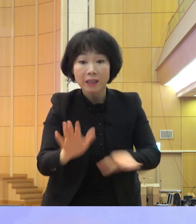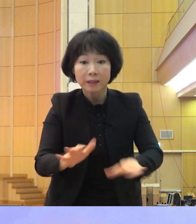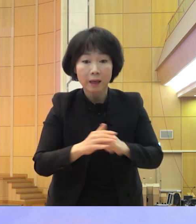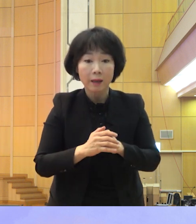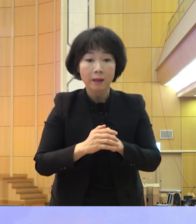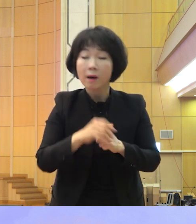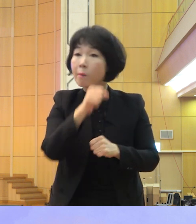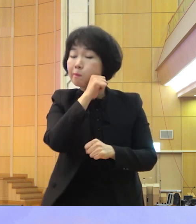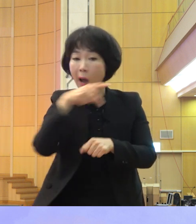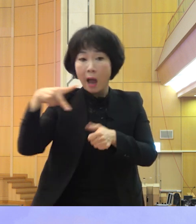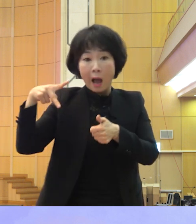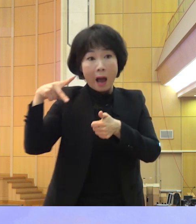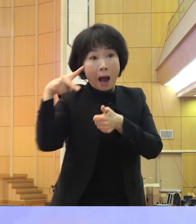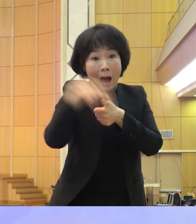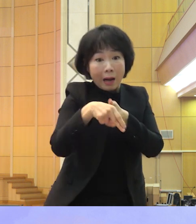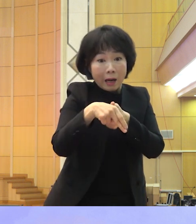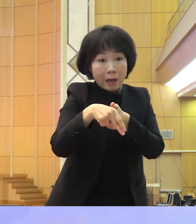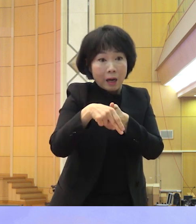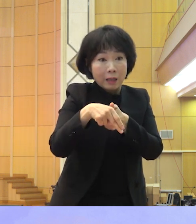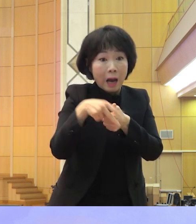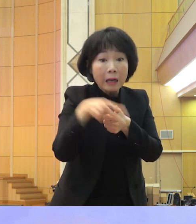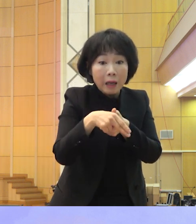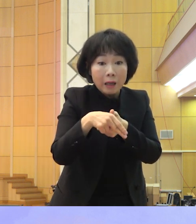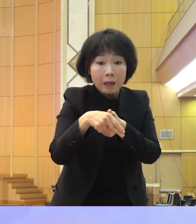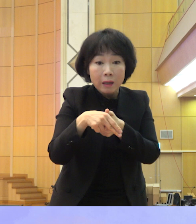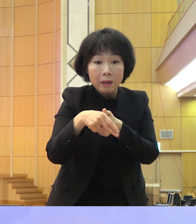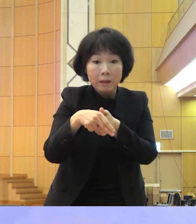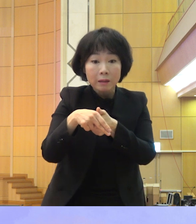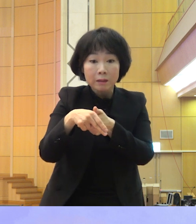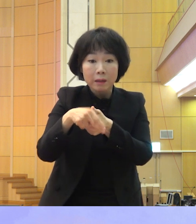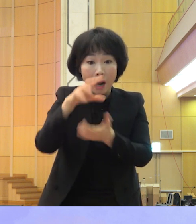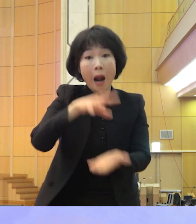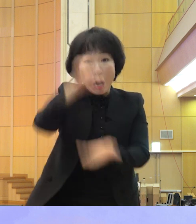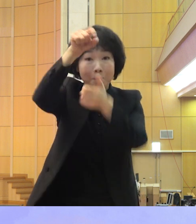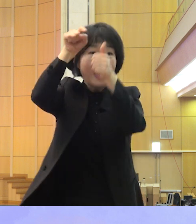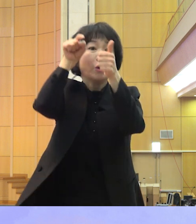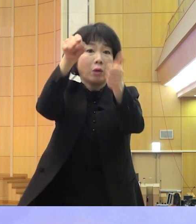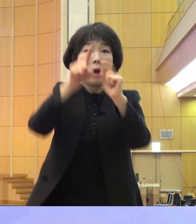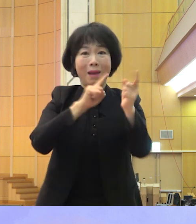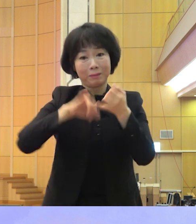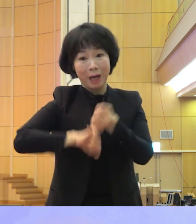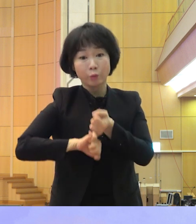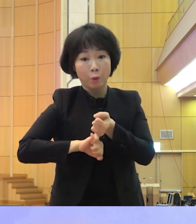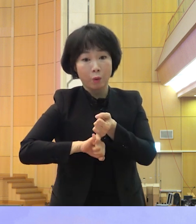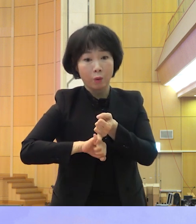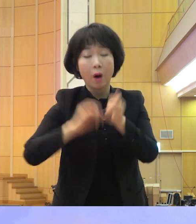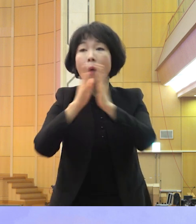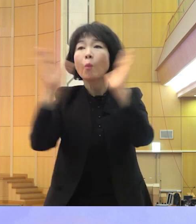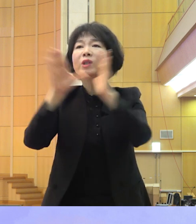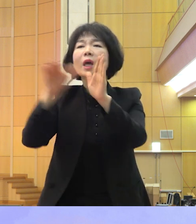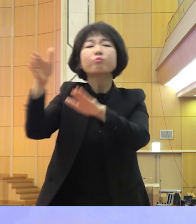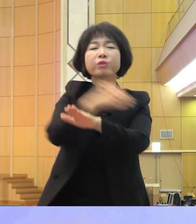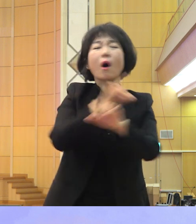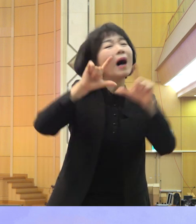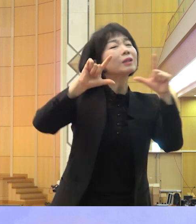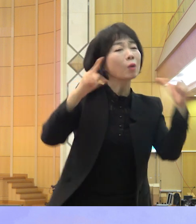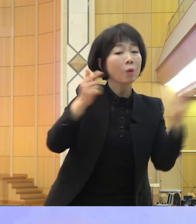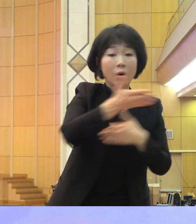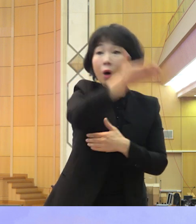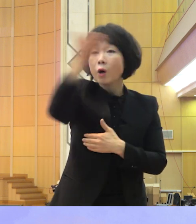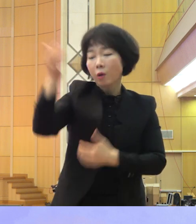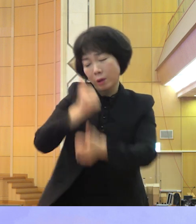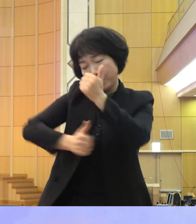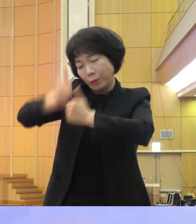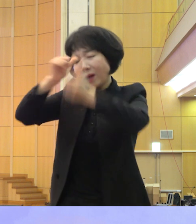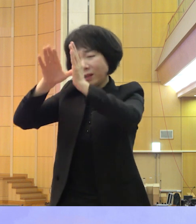이 할례를 주님께서 할례를 받으라고 언약한 것은 모세 때부터가 아니라 너희